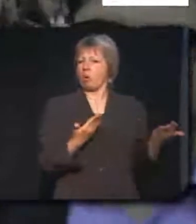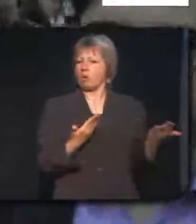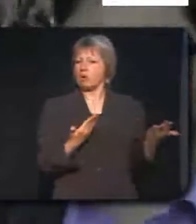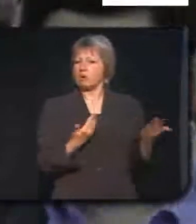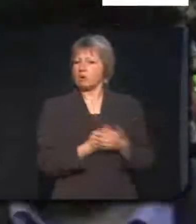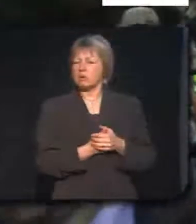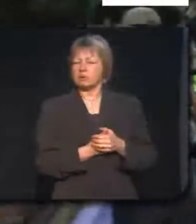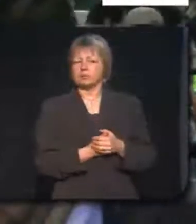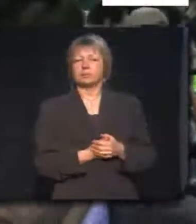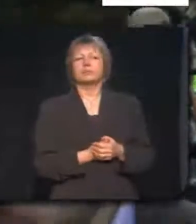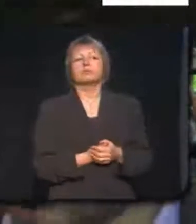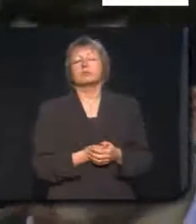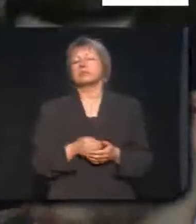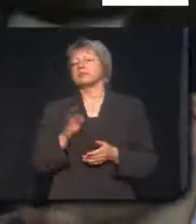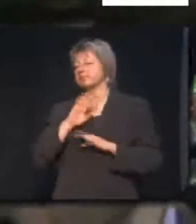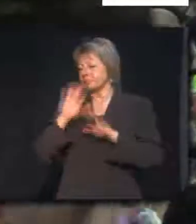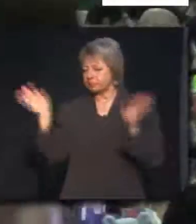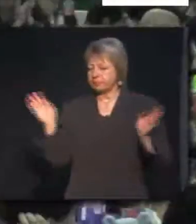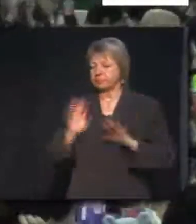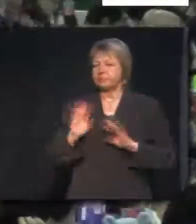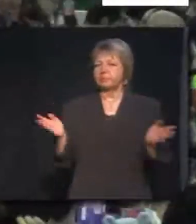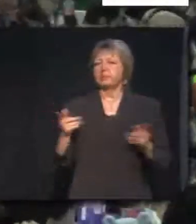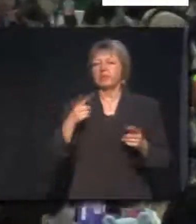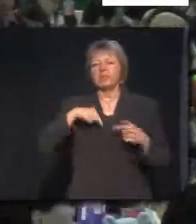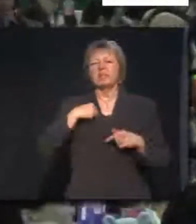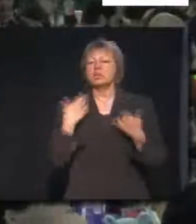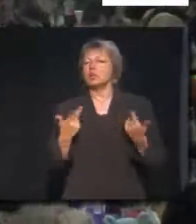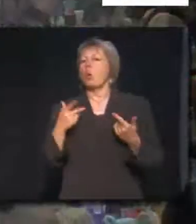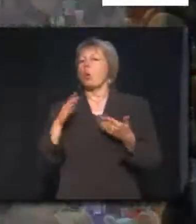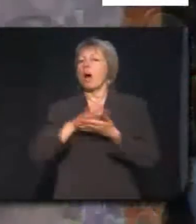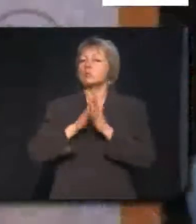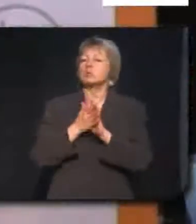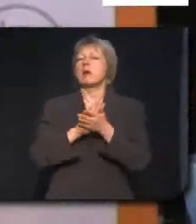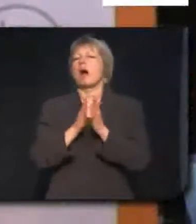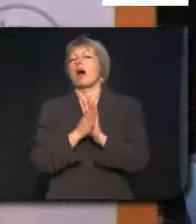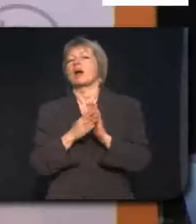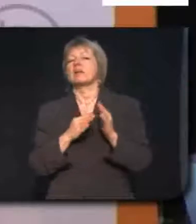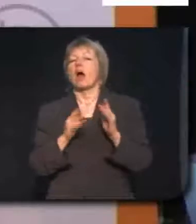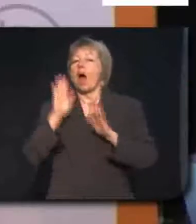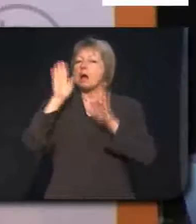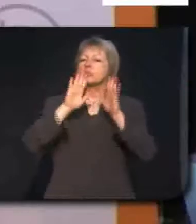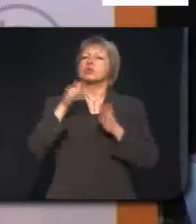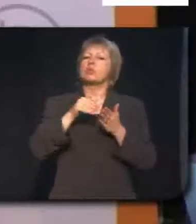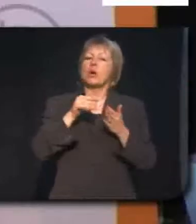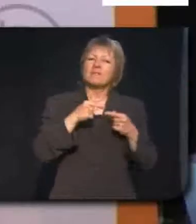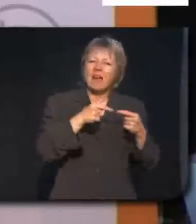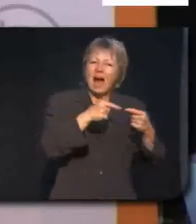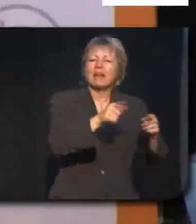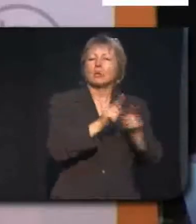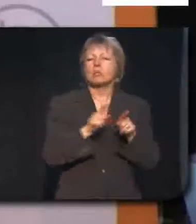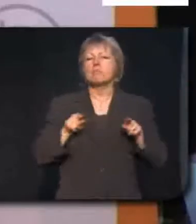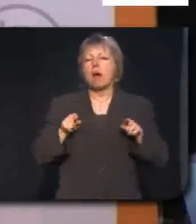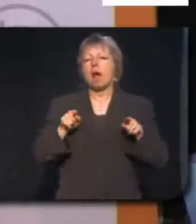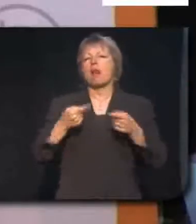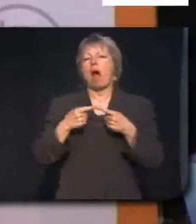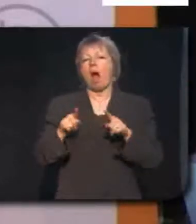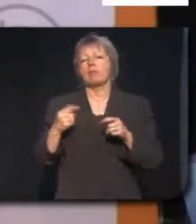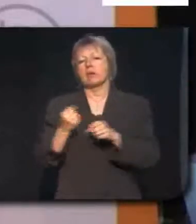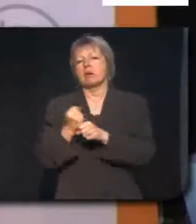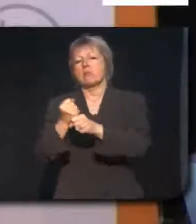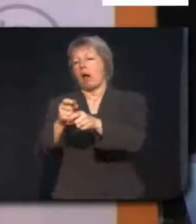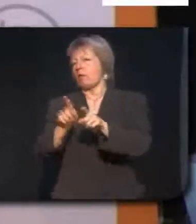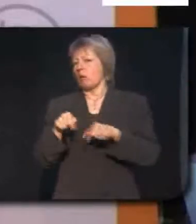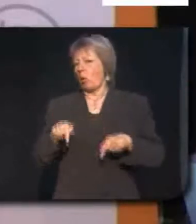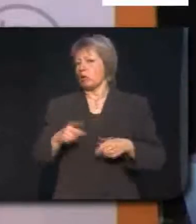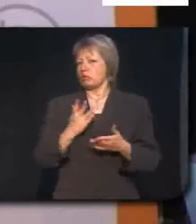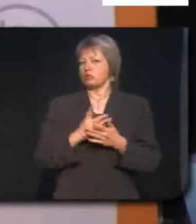wir haben gesagt dass wir diese Abstimmung einfach weiterführen und währenddessen andere Dinge machen so wie wir das heute schon den ganzen